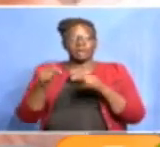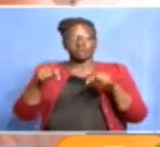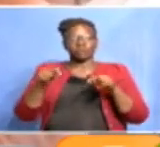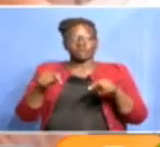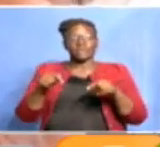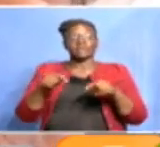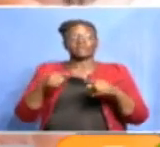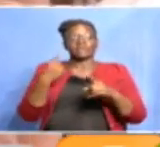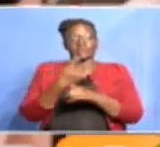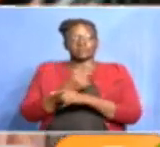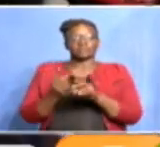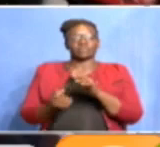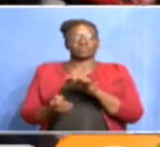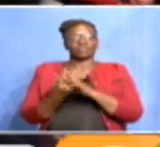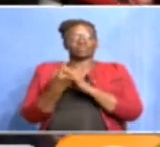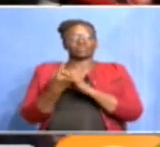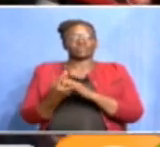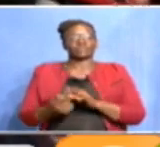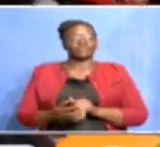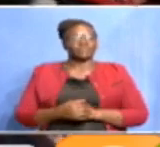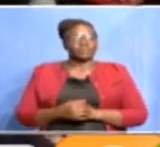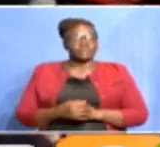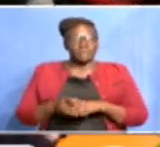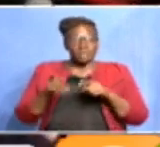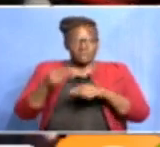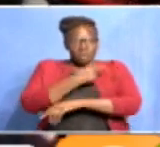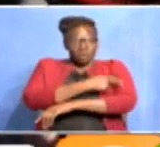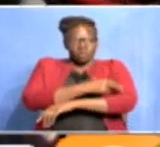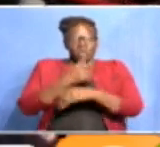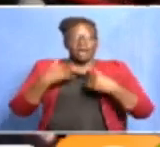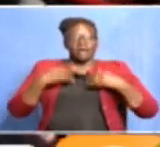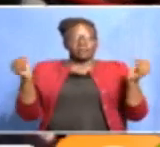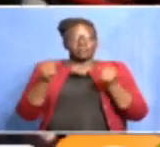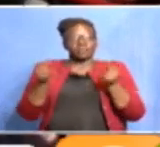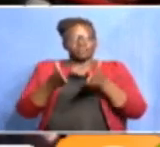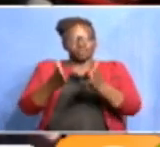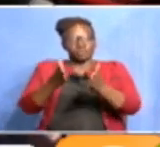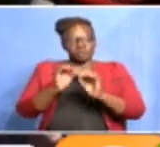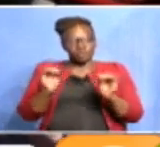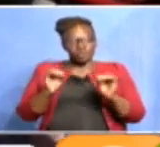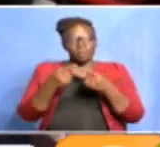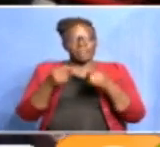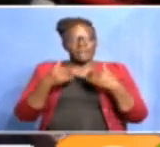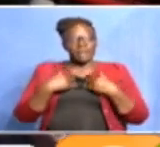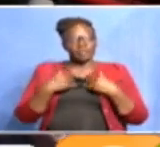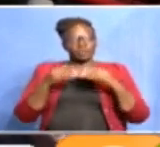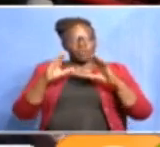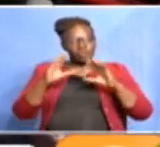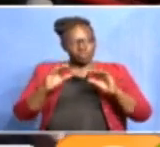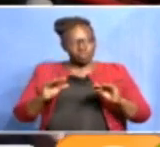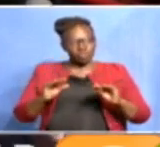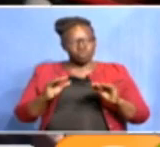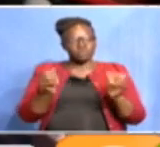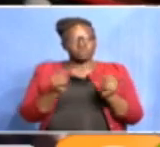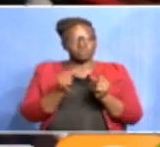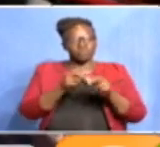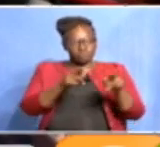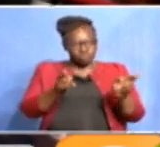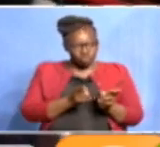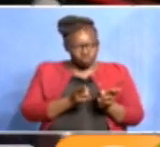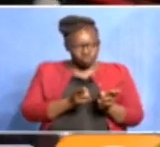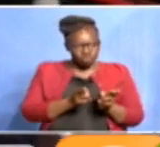mengine yakaibuka. This facility does not have a morgue, but it has a cool storage or room